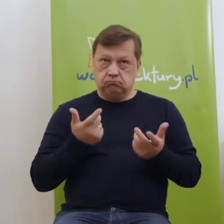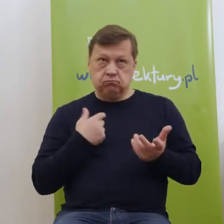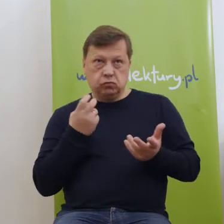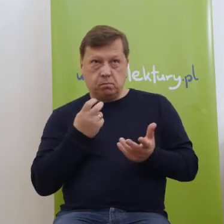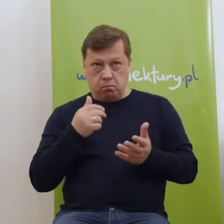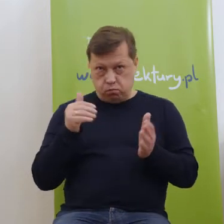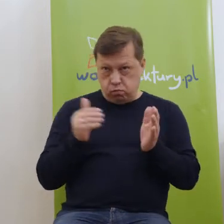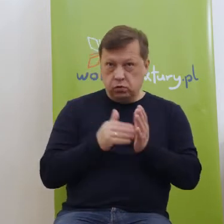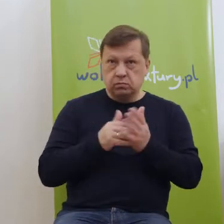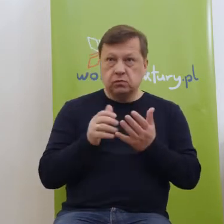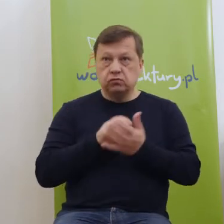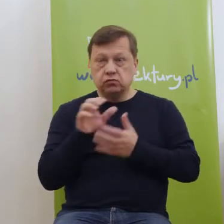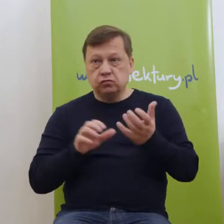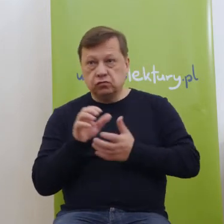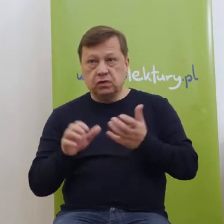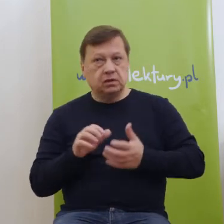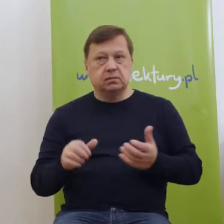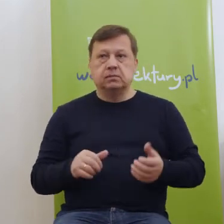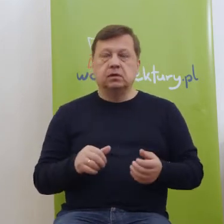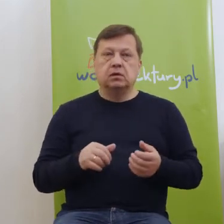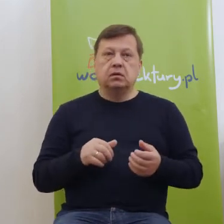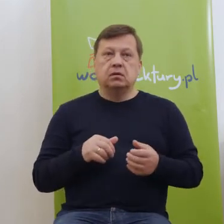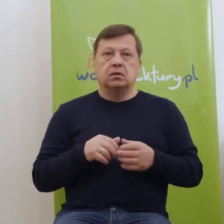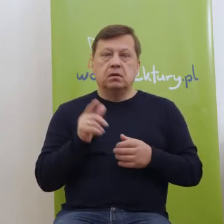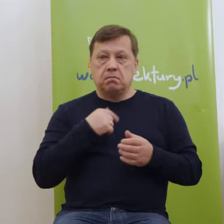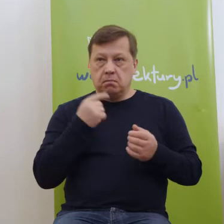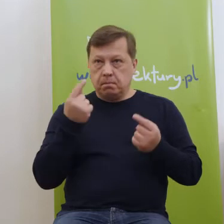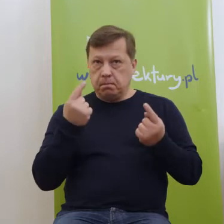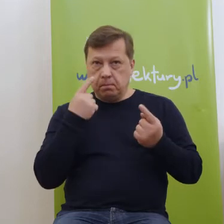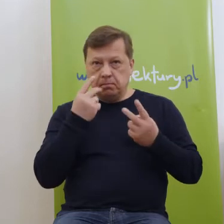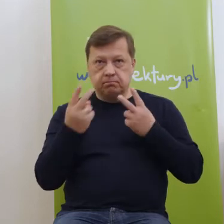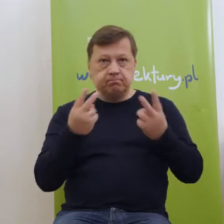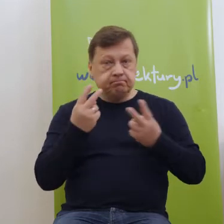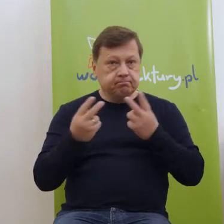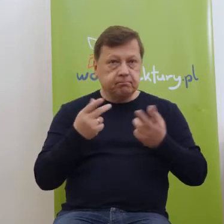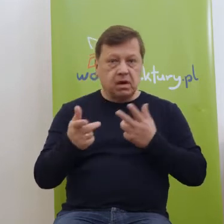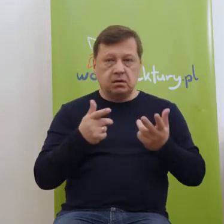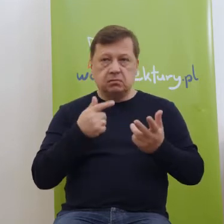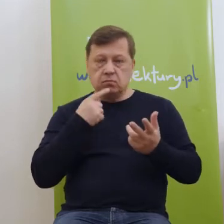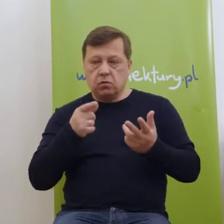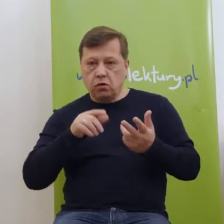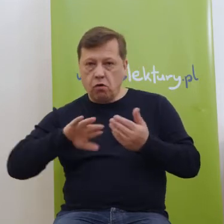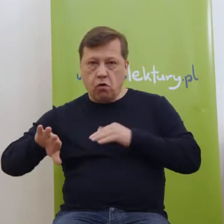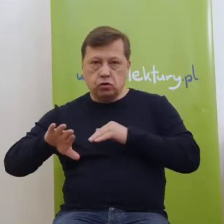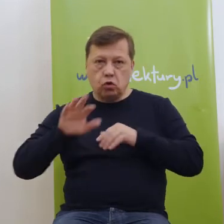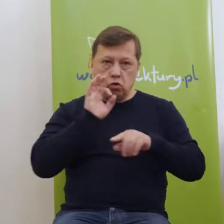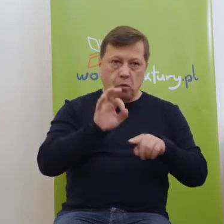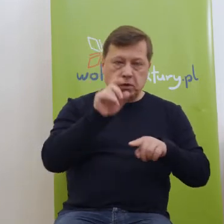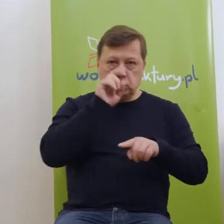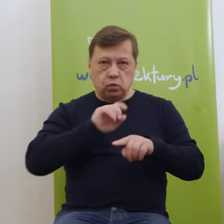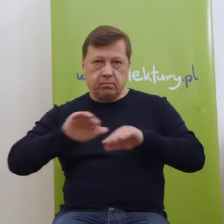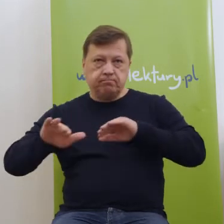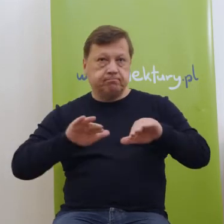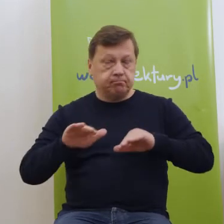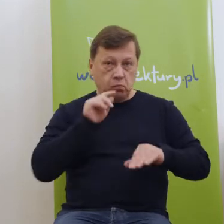w świecie, choćby po to, żebyśmy potrafili, zauważając go, nazwać i oddzielić od niego to, co jest dobre. Także to